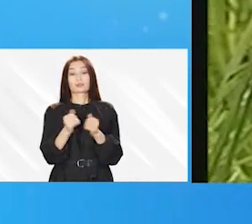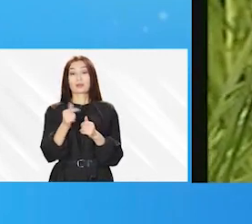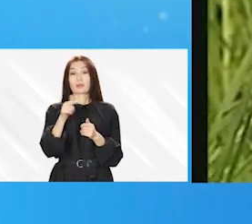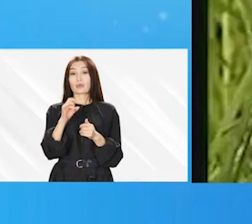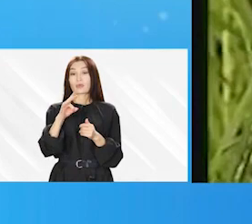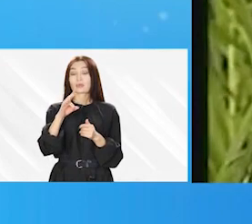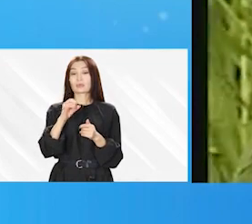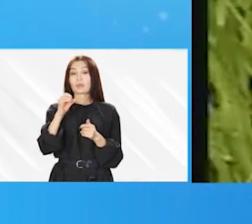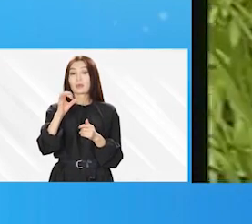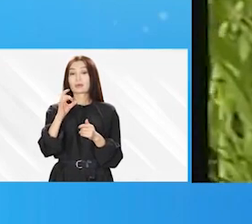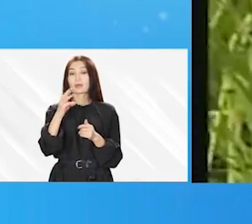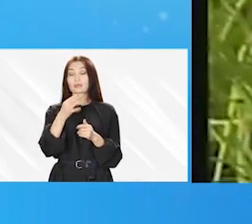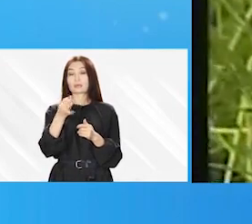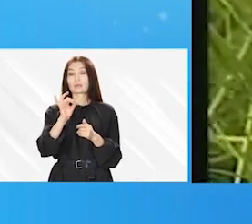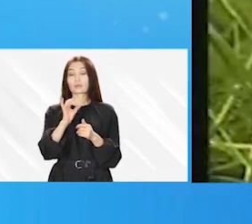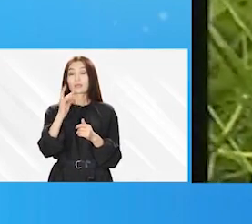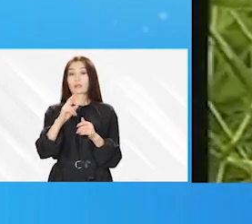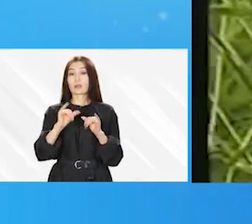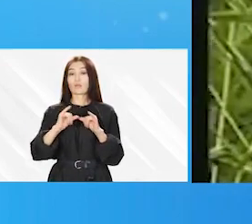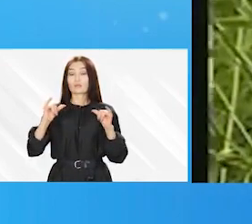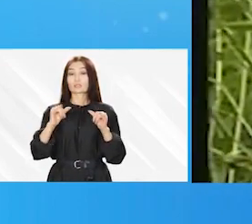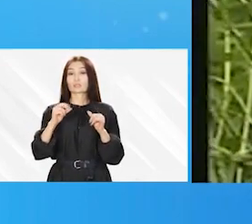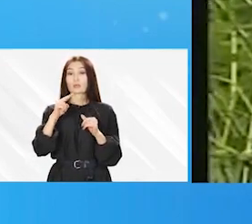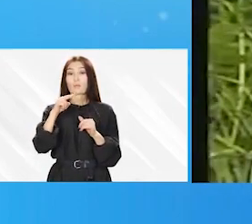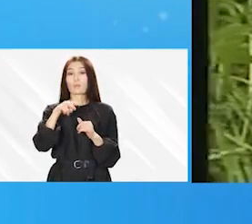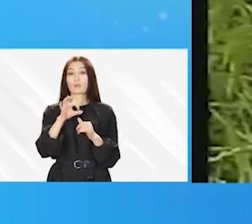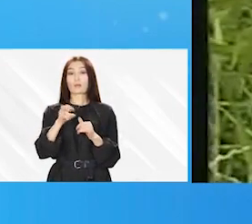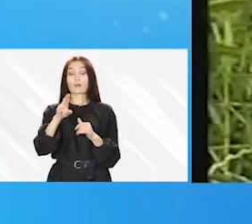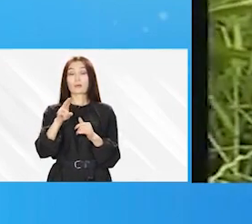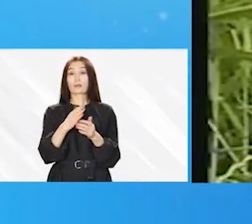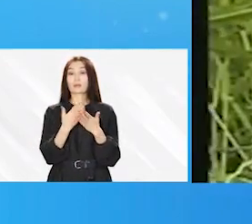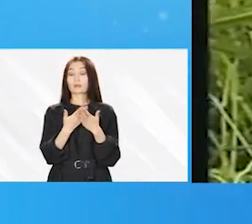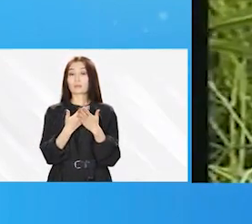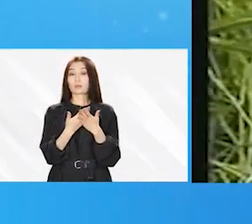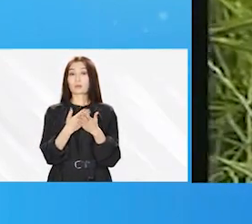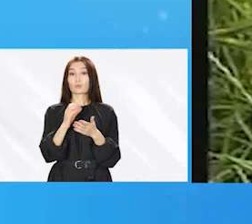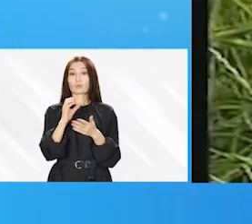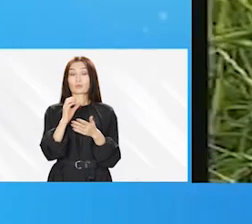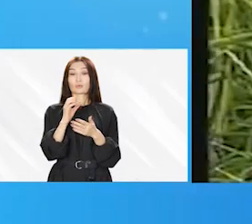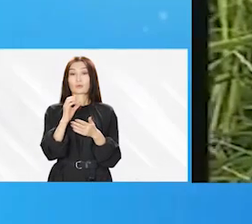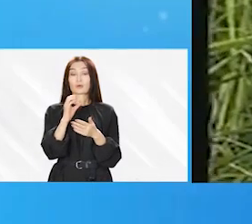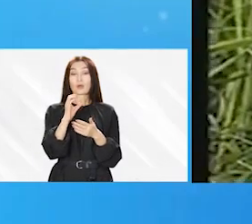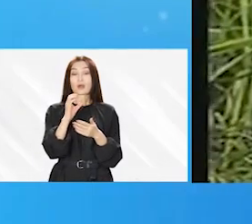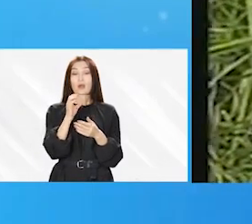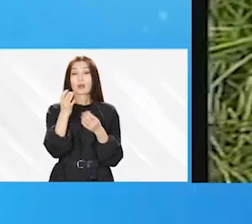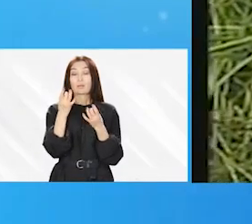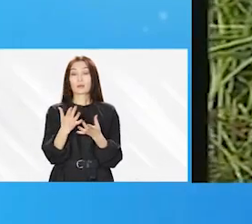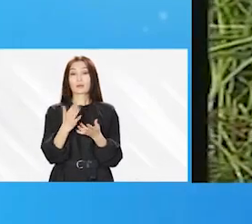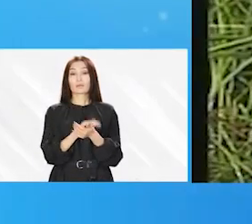генеративным и служит для увеличения плодовитости как например у сурепки обыкновенной